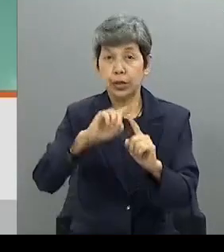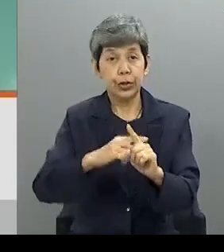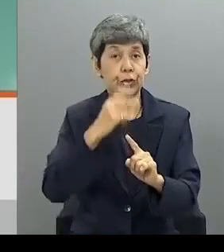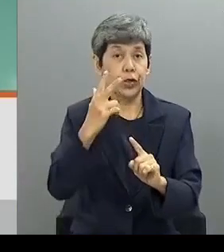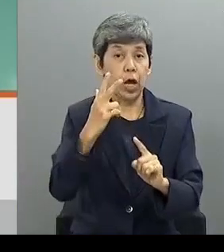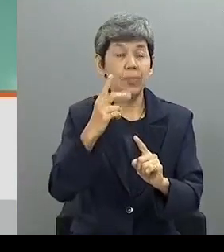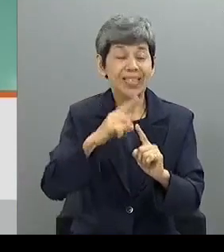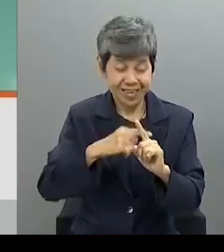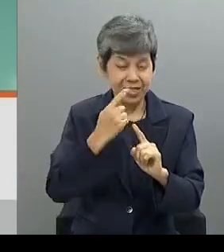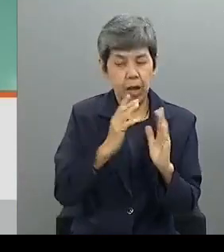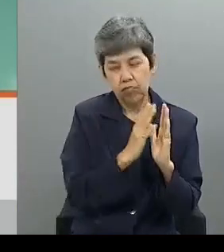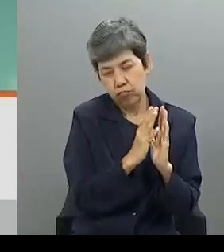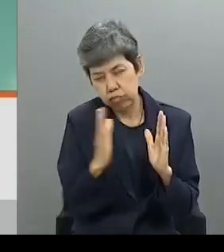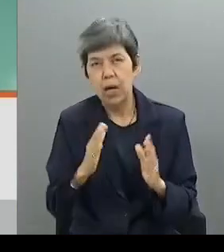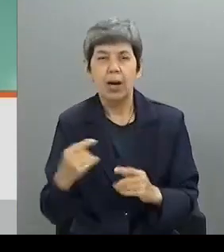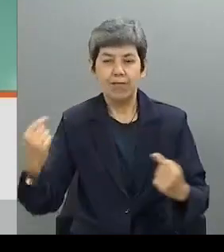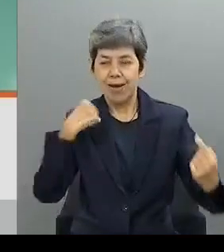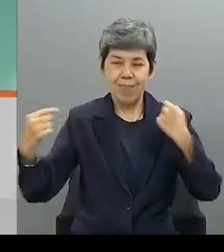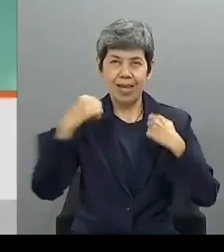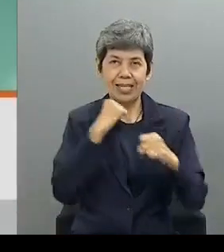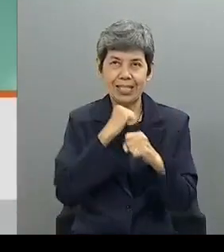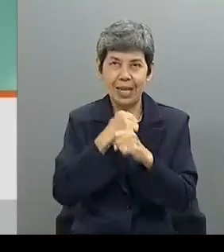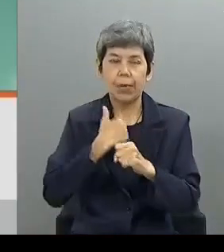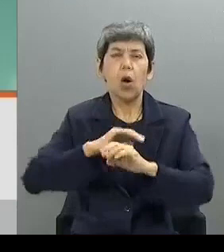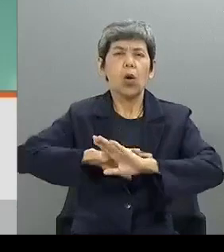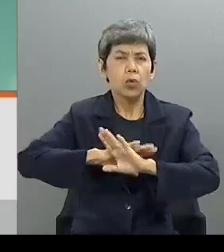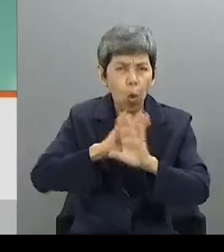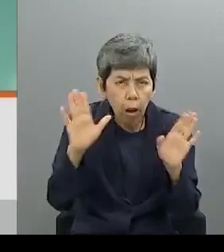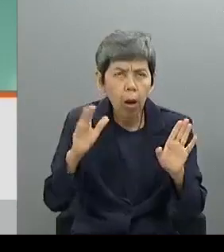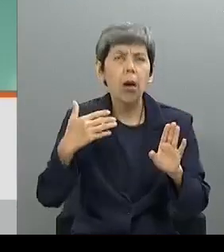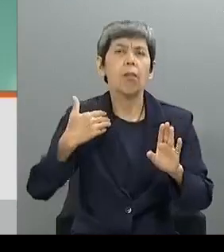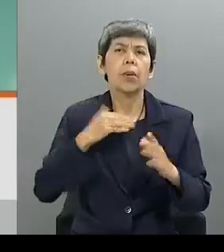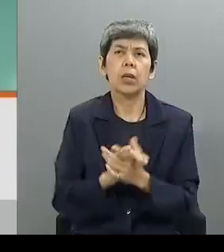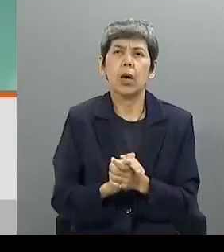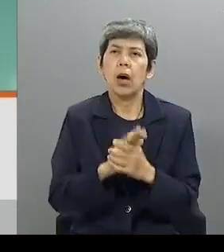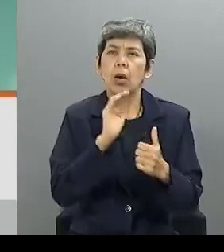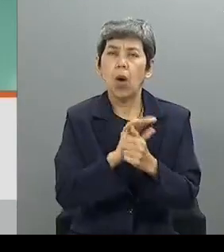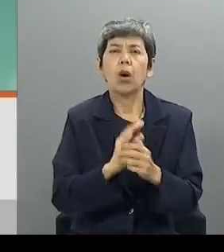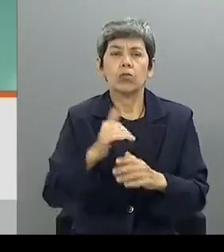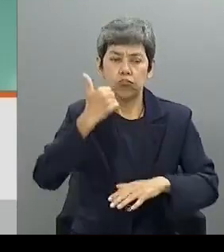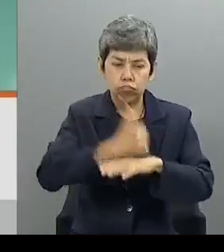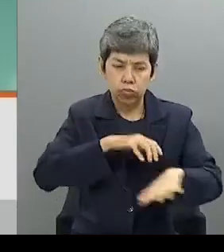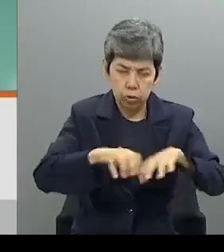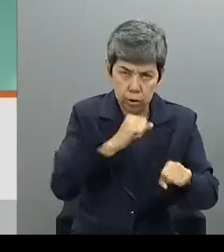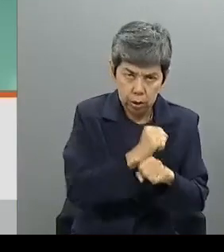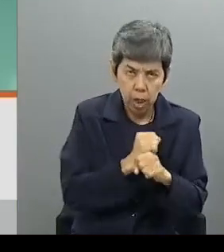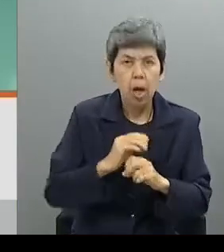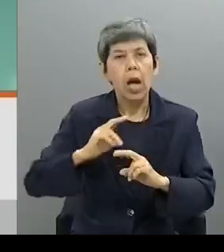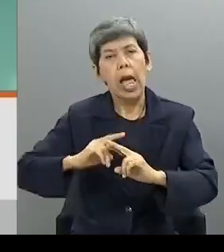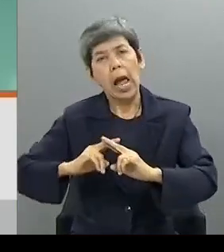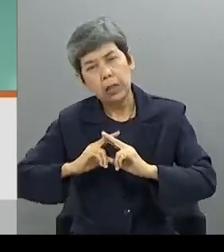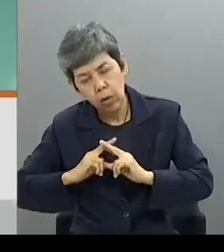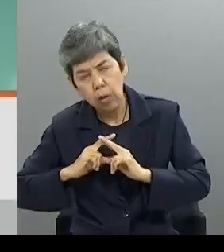านะครับงานที่มีมาถูกยกเลิกทั้งหมดเลยทั้งของเจ้าภาพภาคเอกชนของทางภาครั